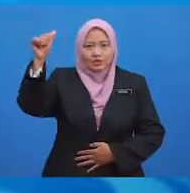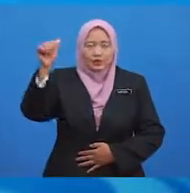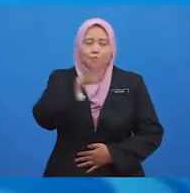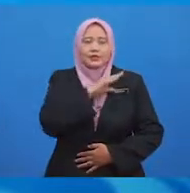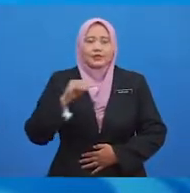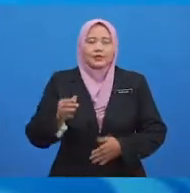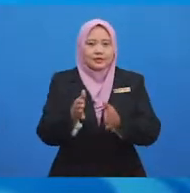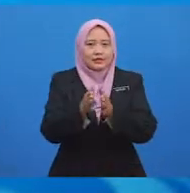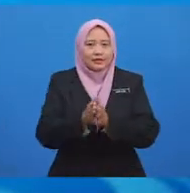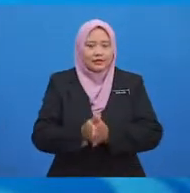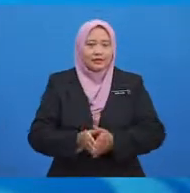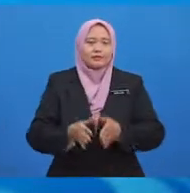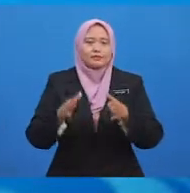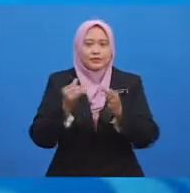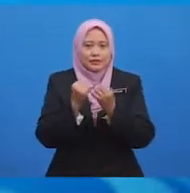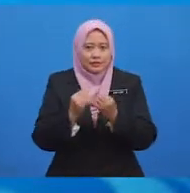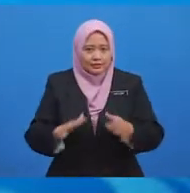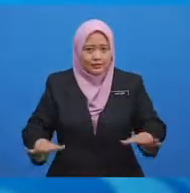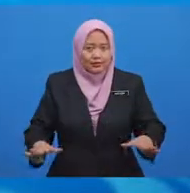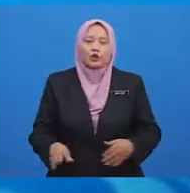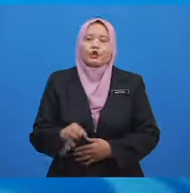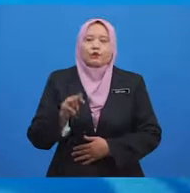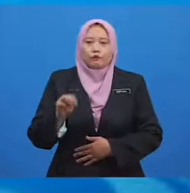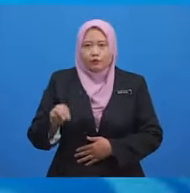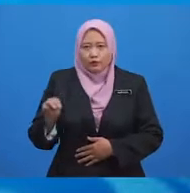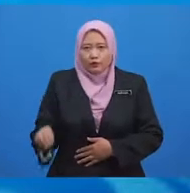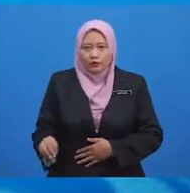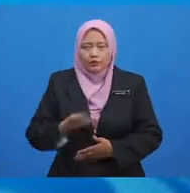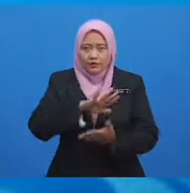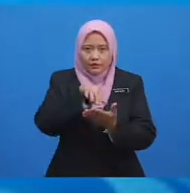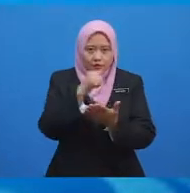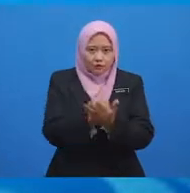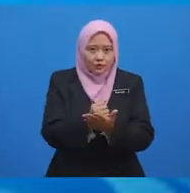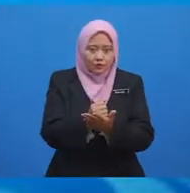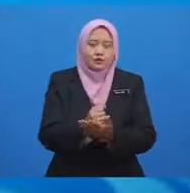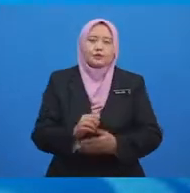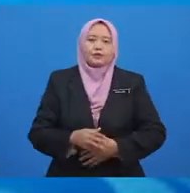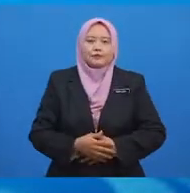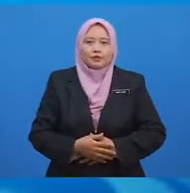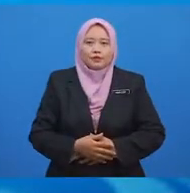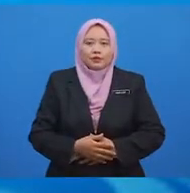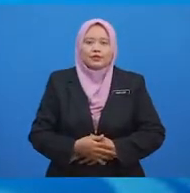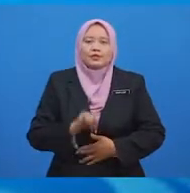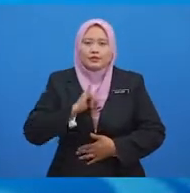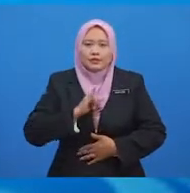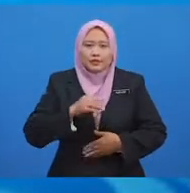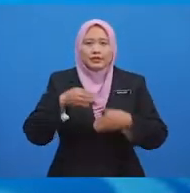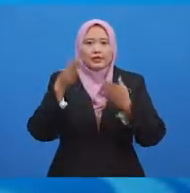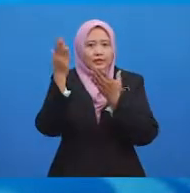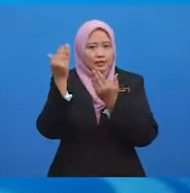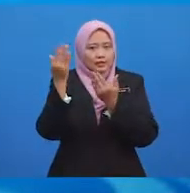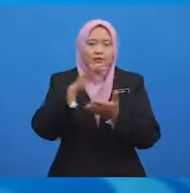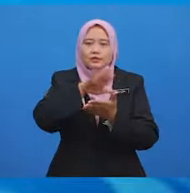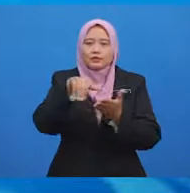Assalamualaikum dan salam sejahtera. Semoga murid-murid cikgu berada dalam keadaan sihat selalu. Cikgu harap semua murid